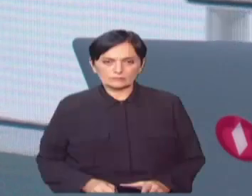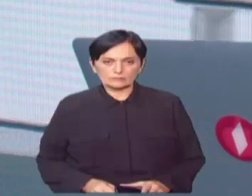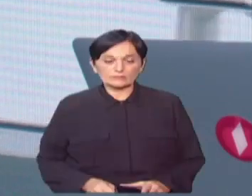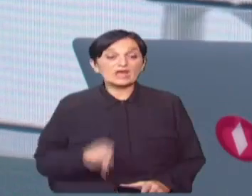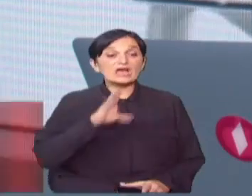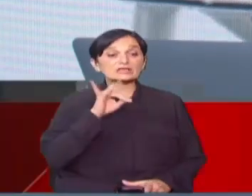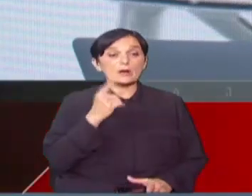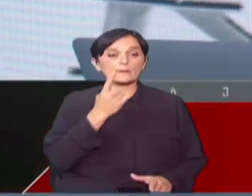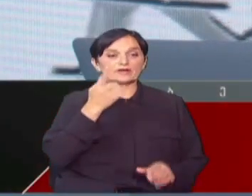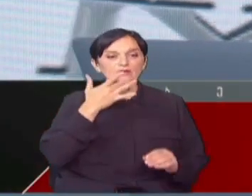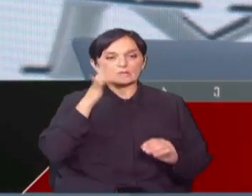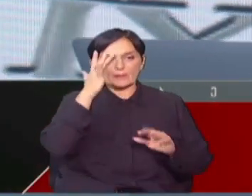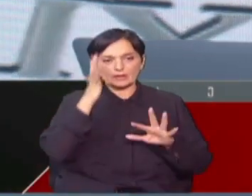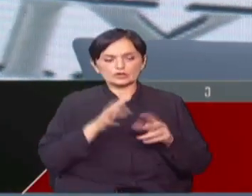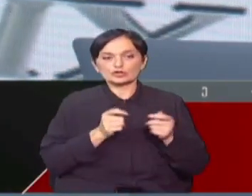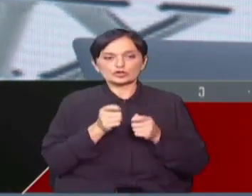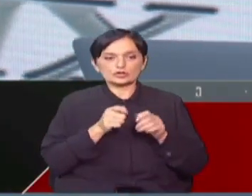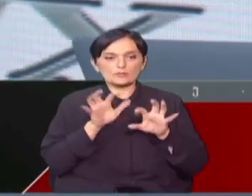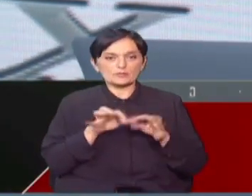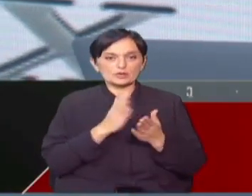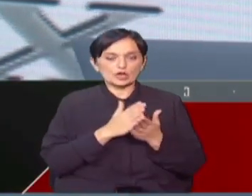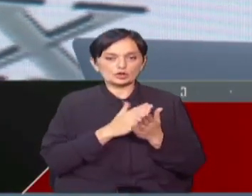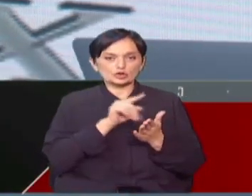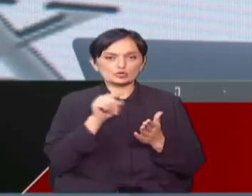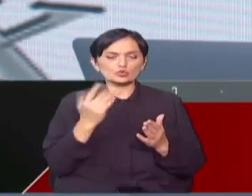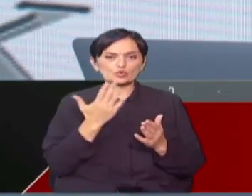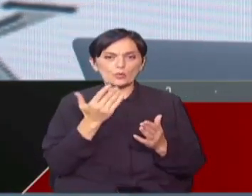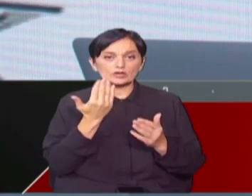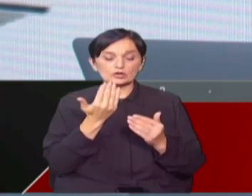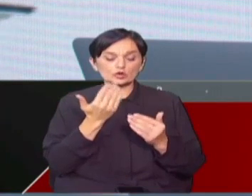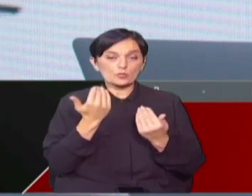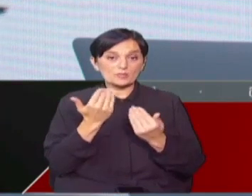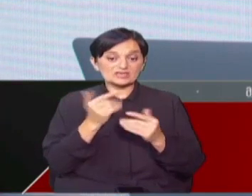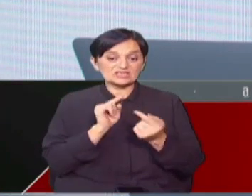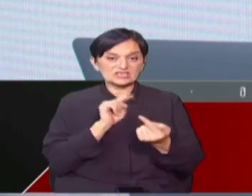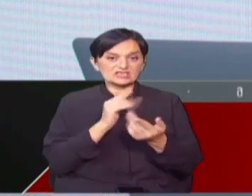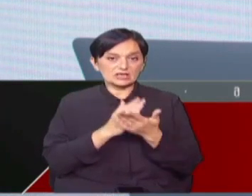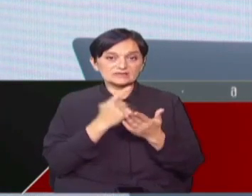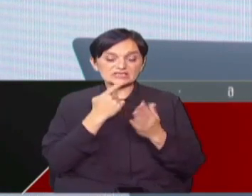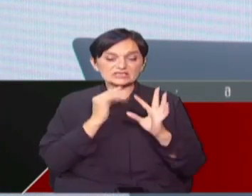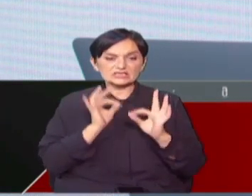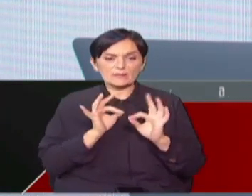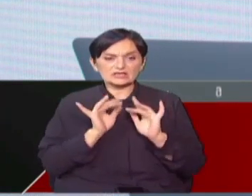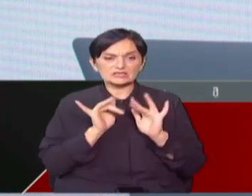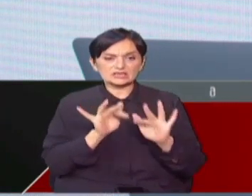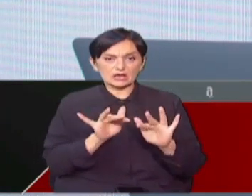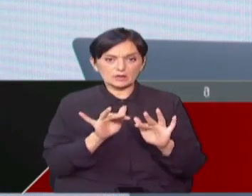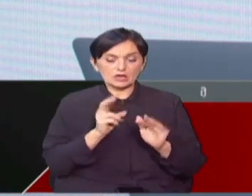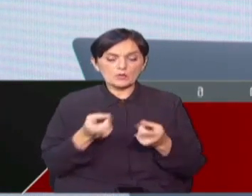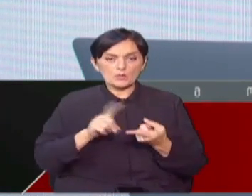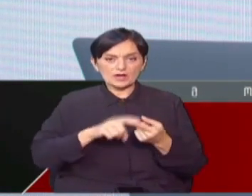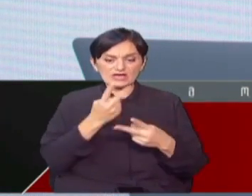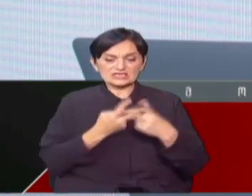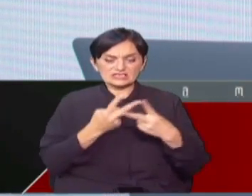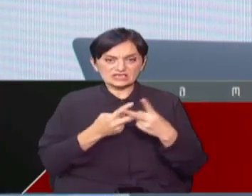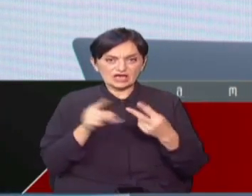Donald Trump, პირველი ამერიკის შეერთებული შტატების პრეზიდენტებს შორის, რომელიც მის წინააღმდეგ აღძრული სისხლის სამართლის საქმის ფარგლებში